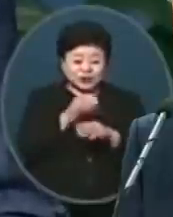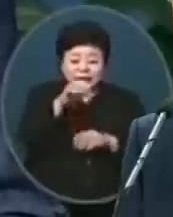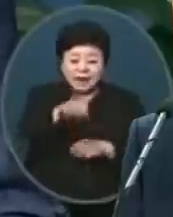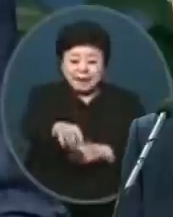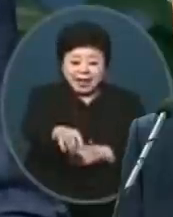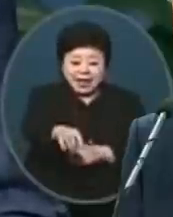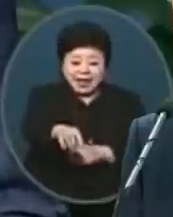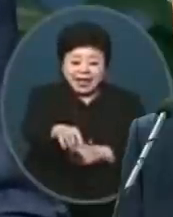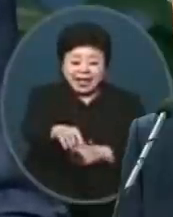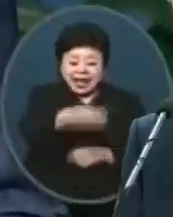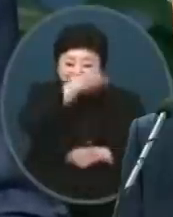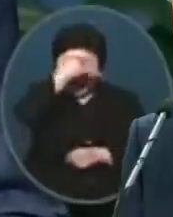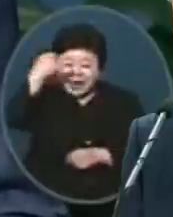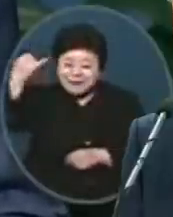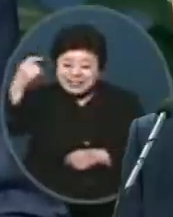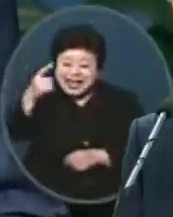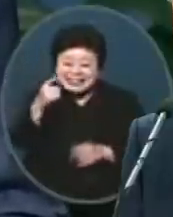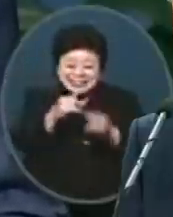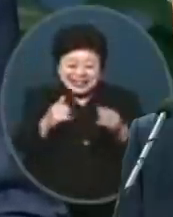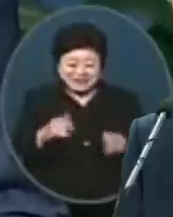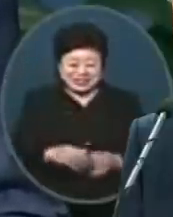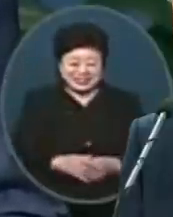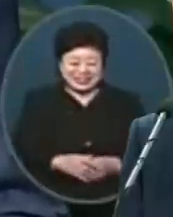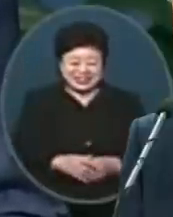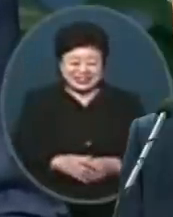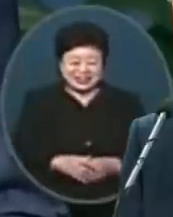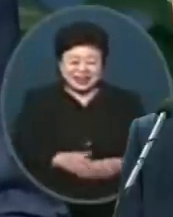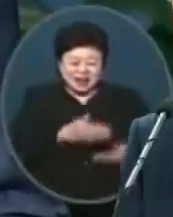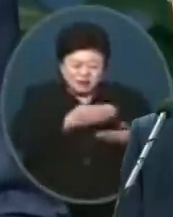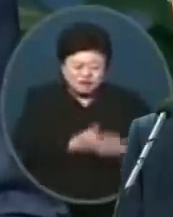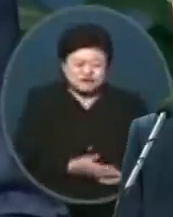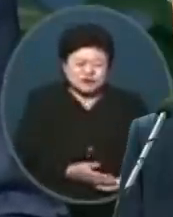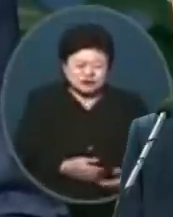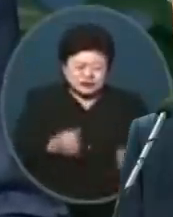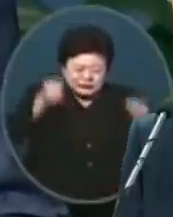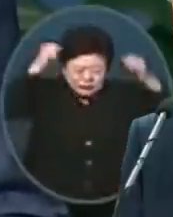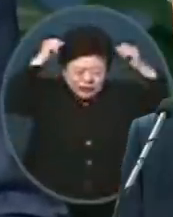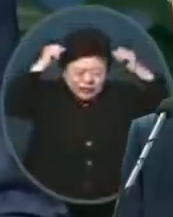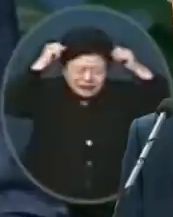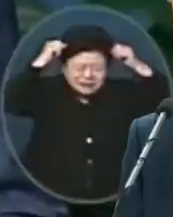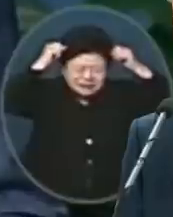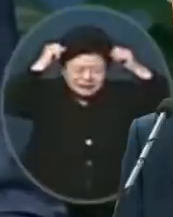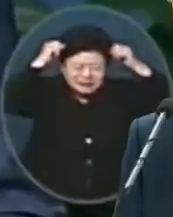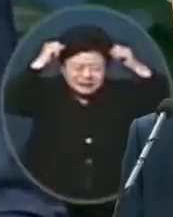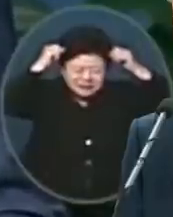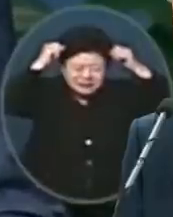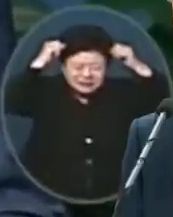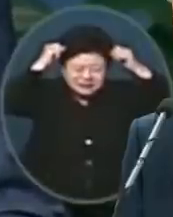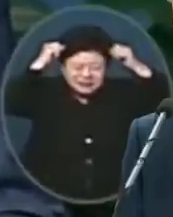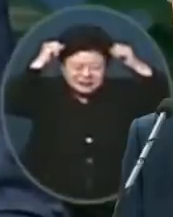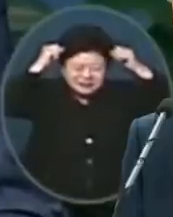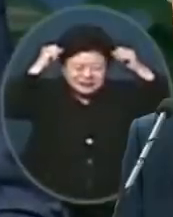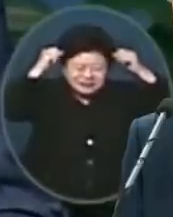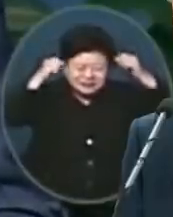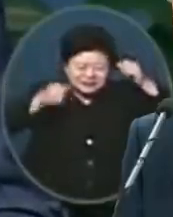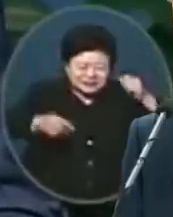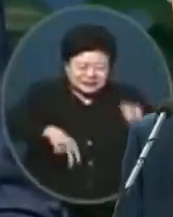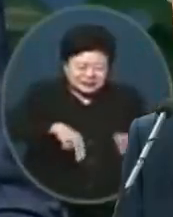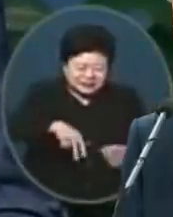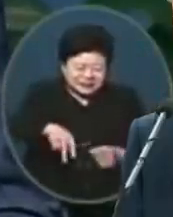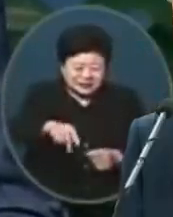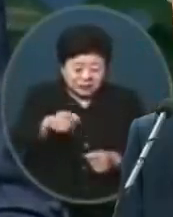앞에 할머니 한 분이 무거운 짐을 머리에 걸머지고 비틀비틀하면서